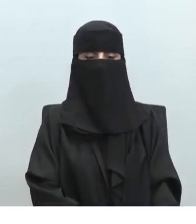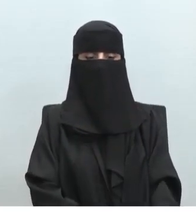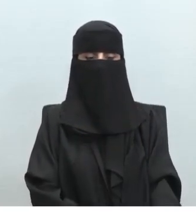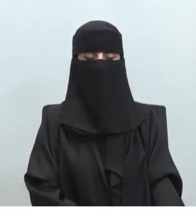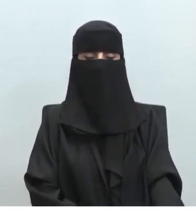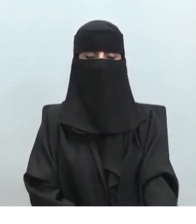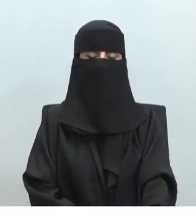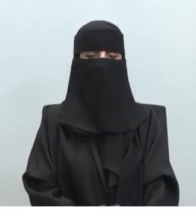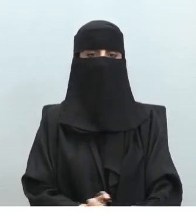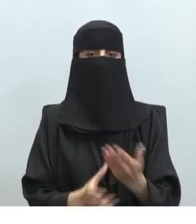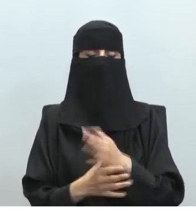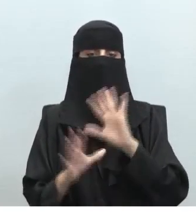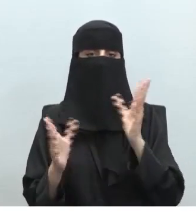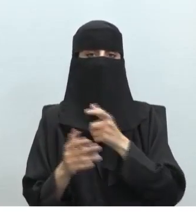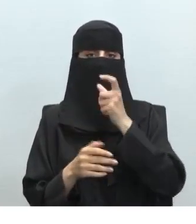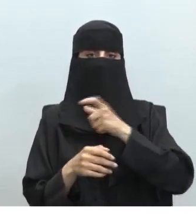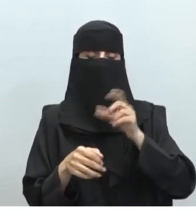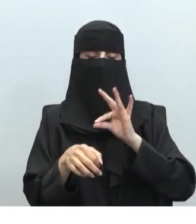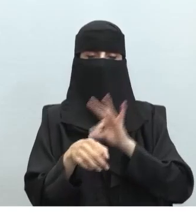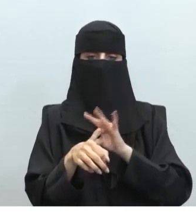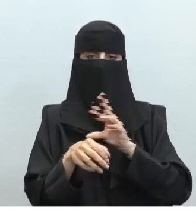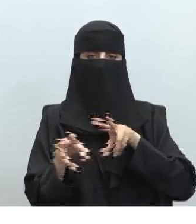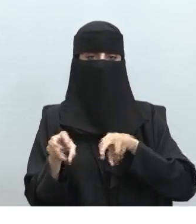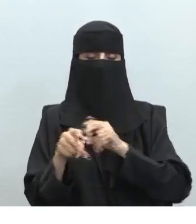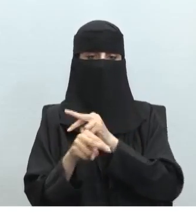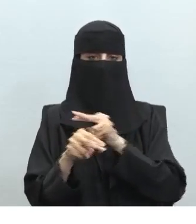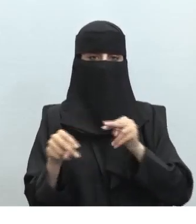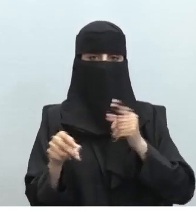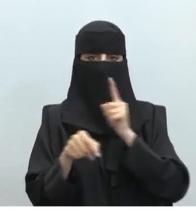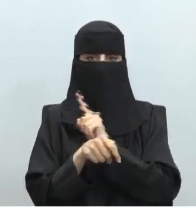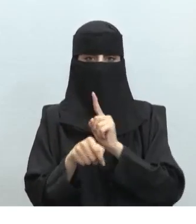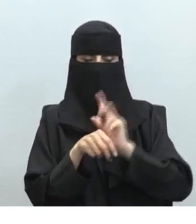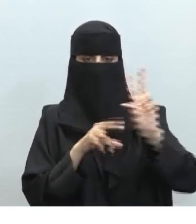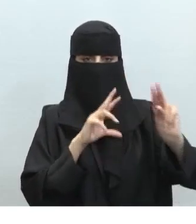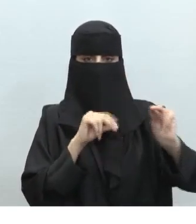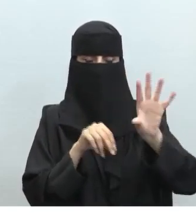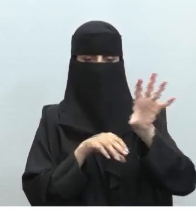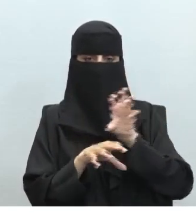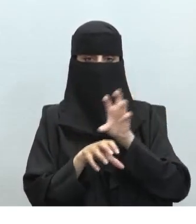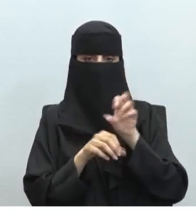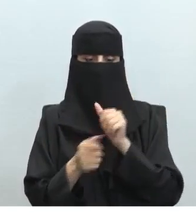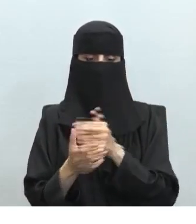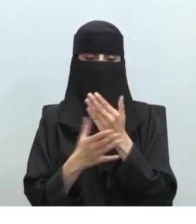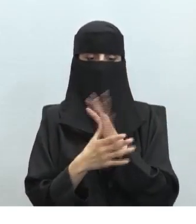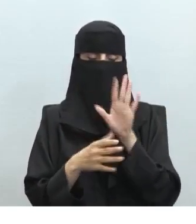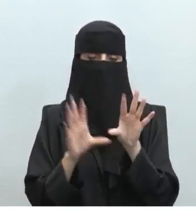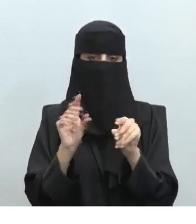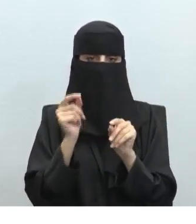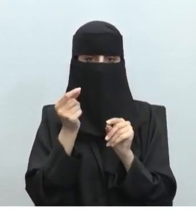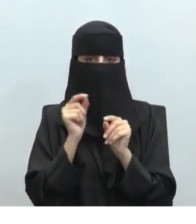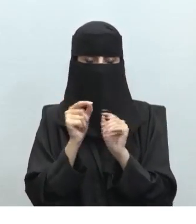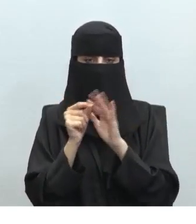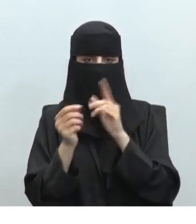طفرات ولكن هذه العمليه هذا الامر يتباين ما بين بدائيه النوا وما بين حقيقيه النواء في